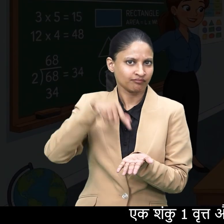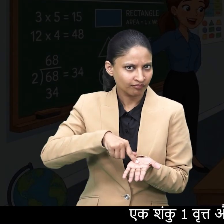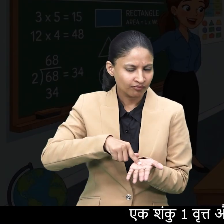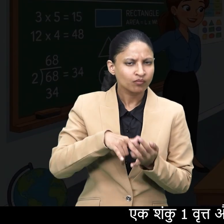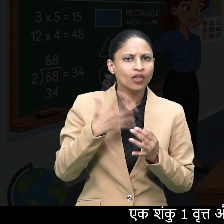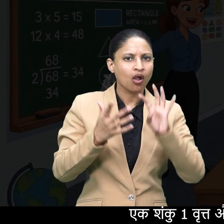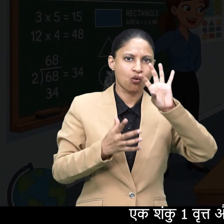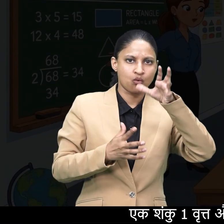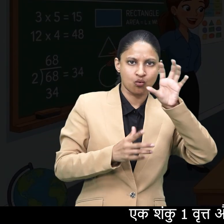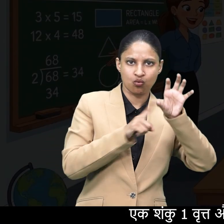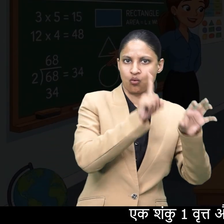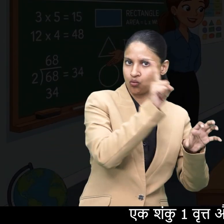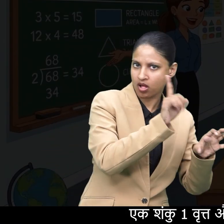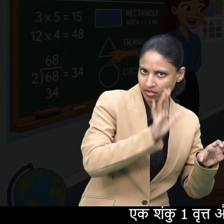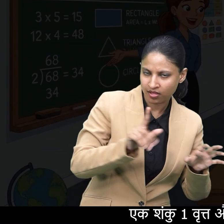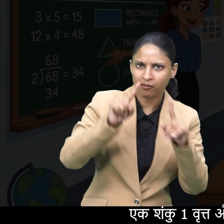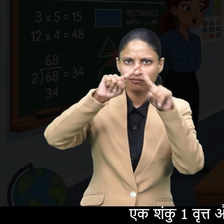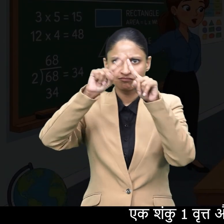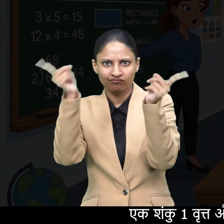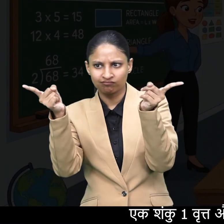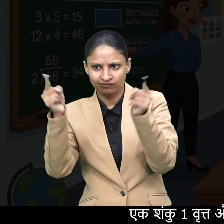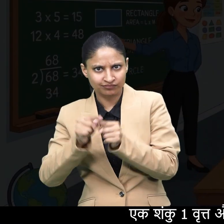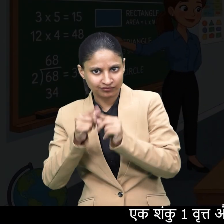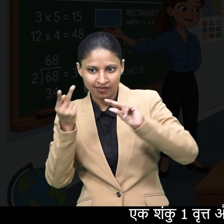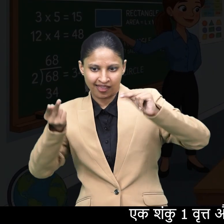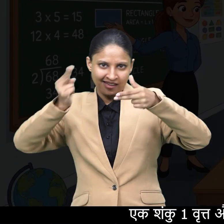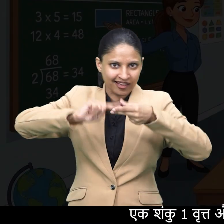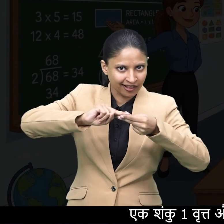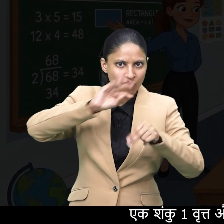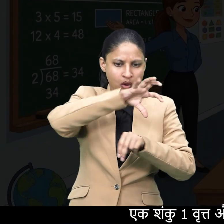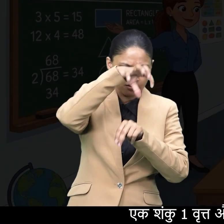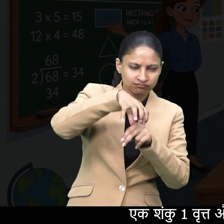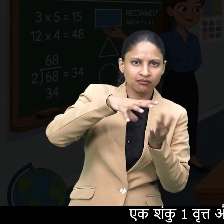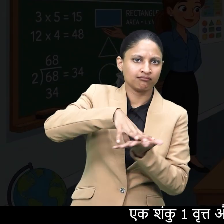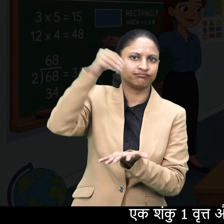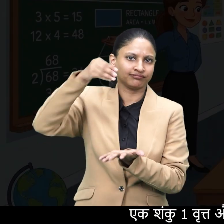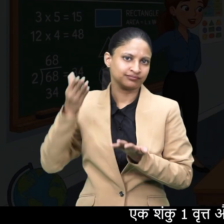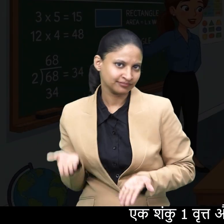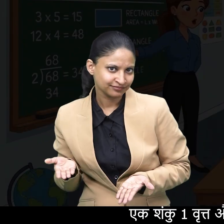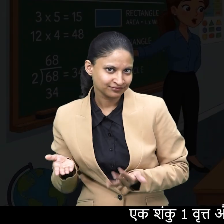एक शंकु एक वृत्त और एक घुमावदार त्रिज्य खंड में खुलता है।